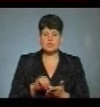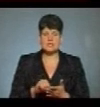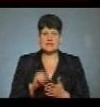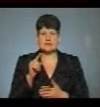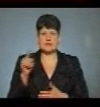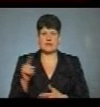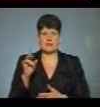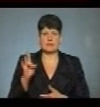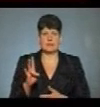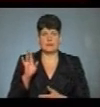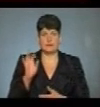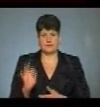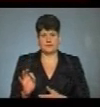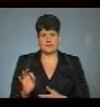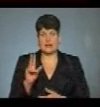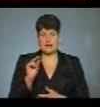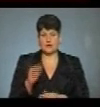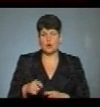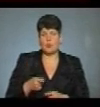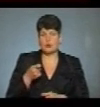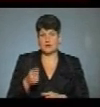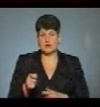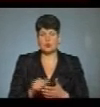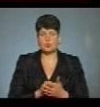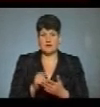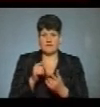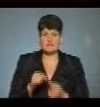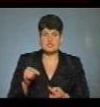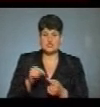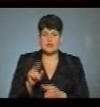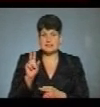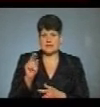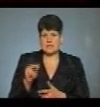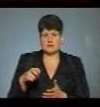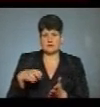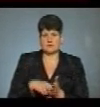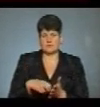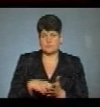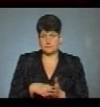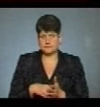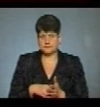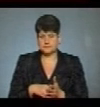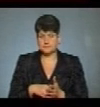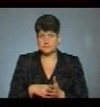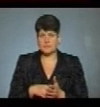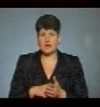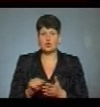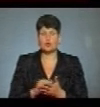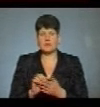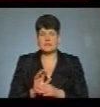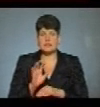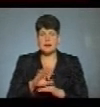зовнішньому незалежному оцінюванні. Дату подання документів визначають за датою на поштовому конверті. Документи, надіслані